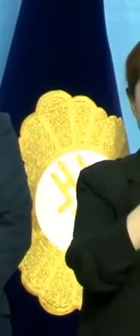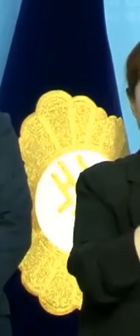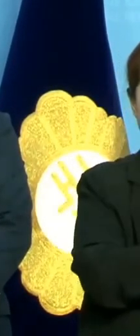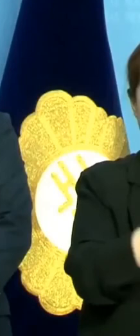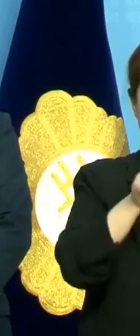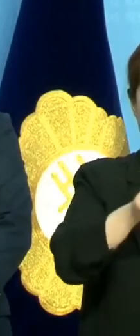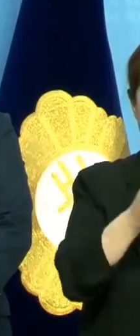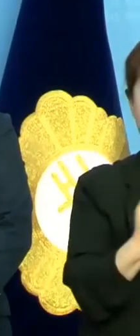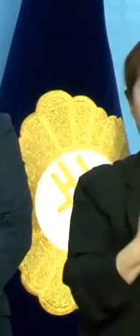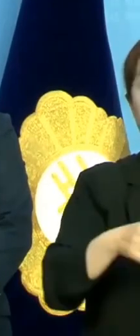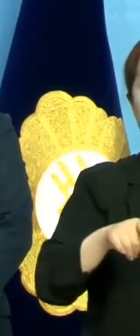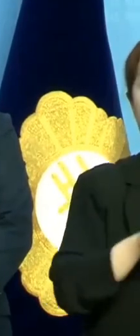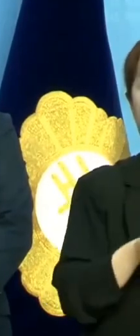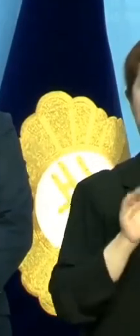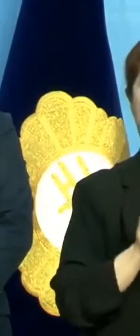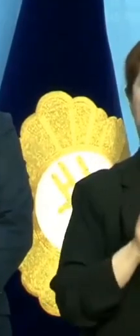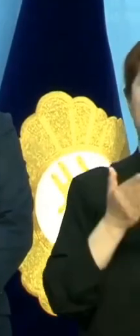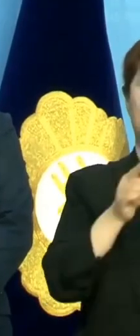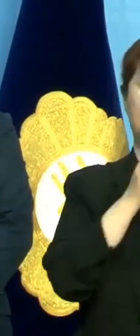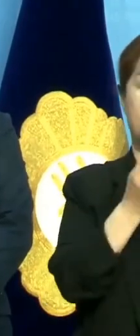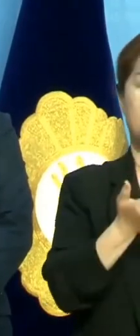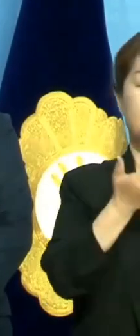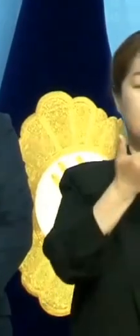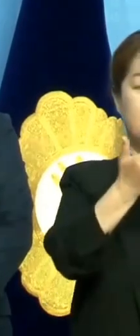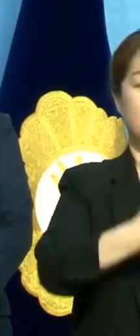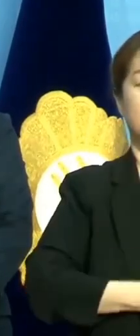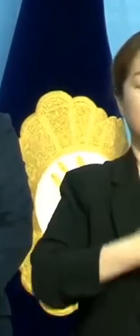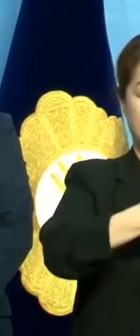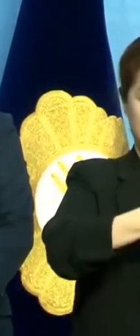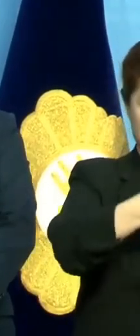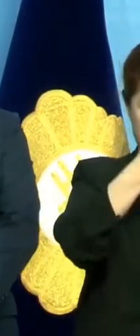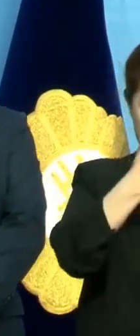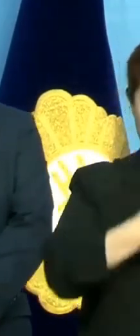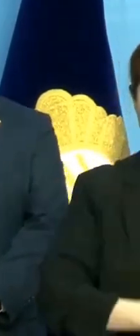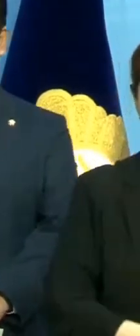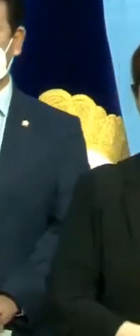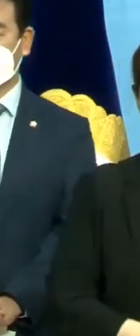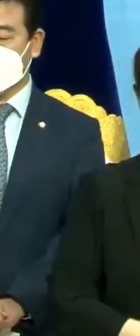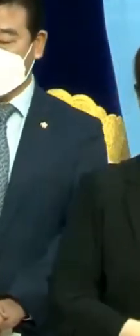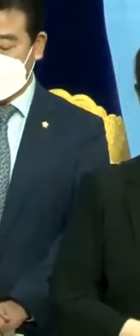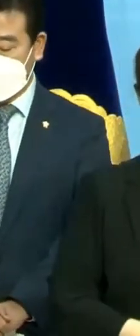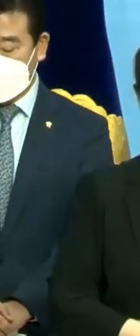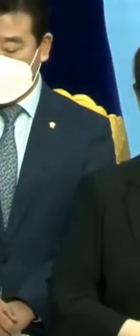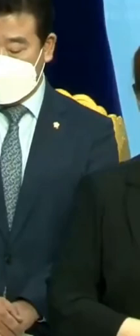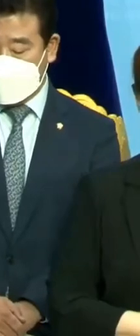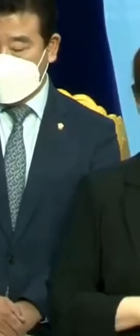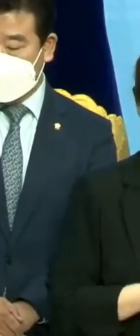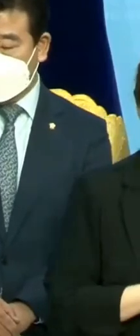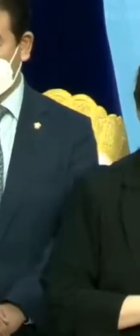함께 뒷받침하겠다는 말씀을 드리겠습니다. 감사합니다.